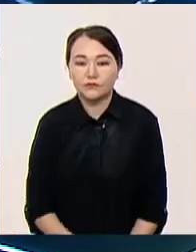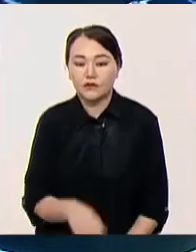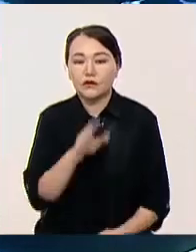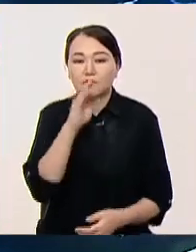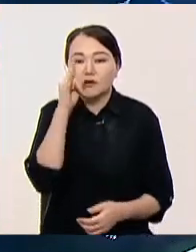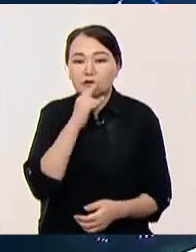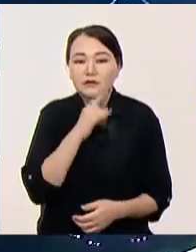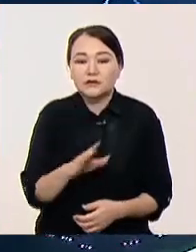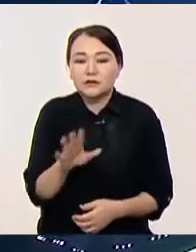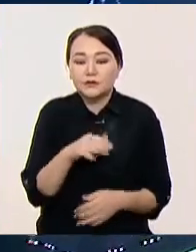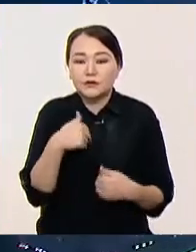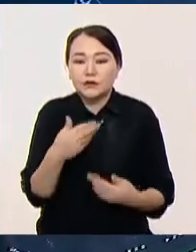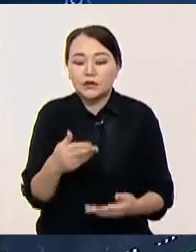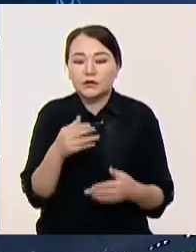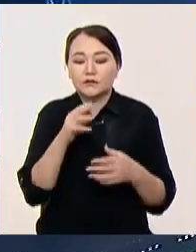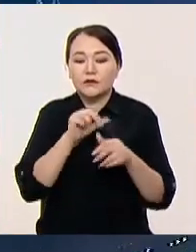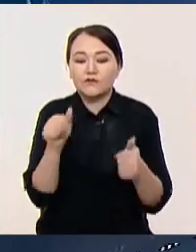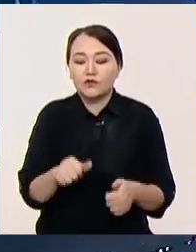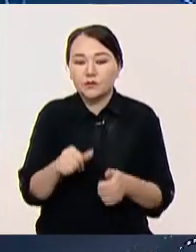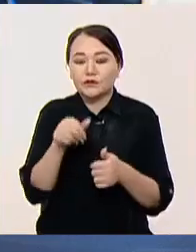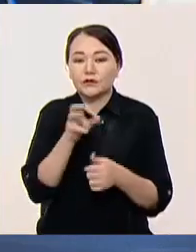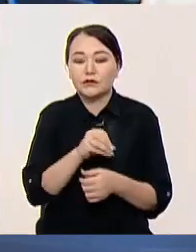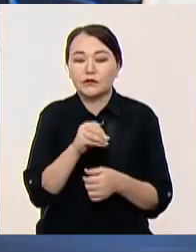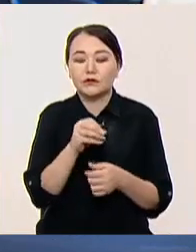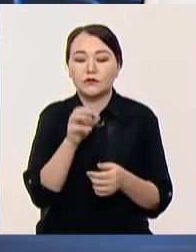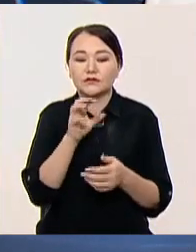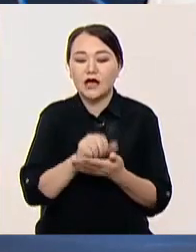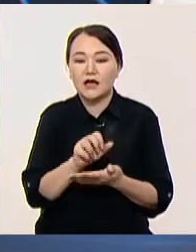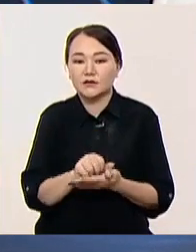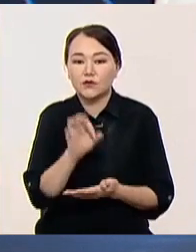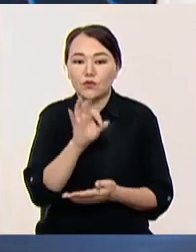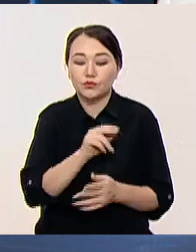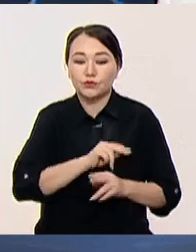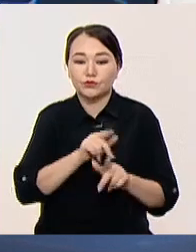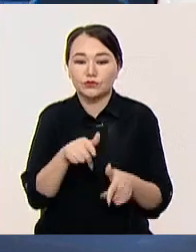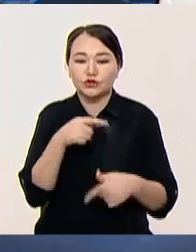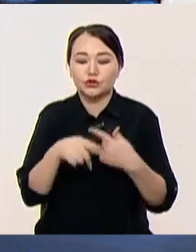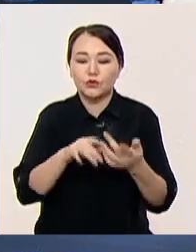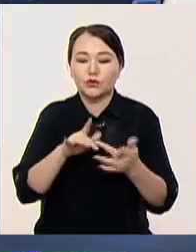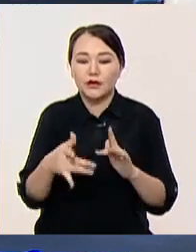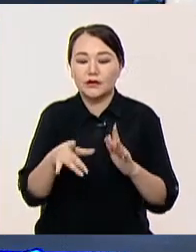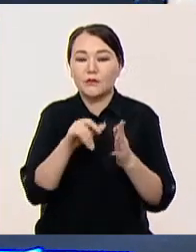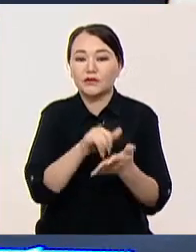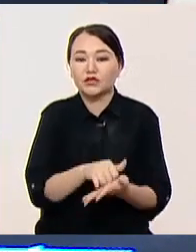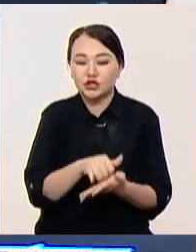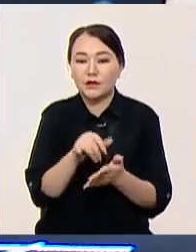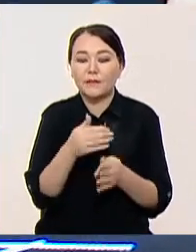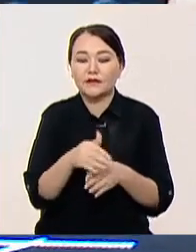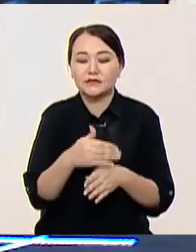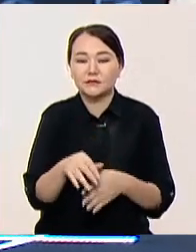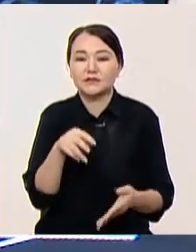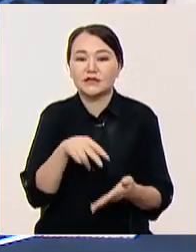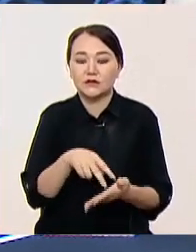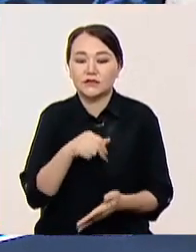В Казахстане предлагают легализовать платформенную занятость. Трудоустройство через онлайн-приложение постепенно